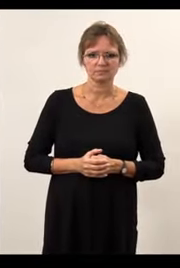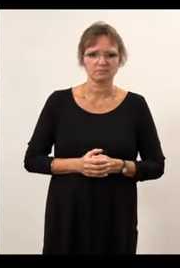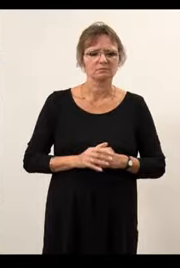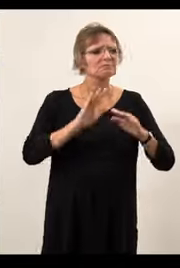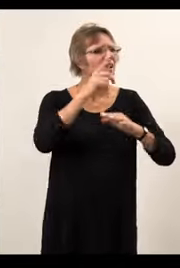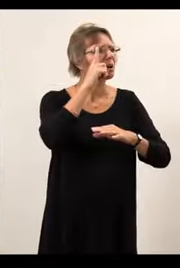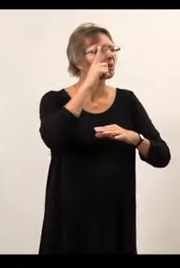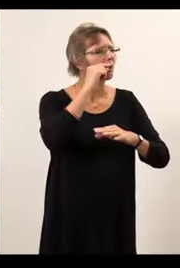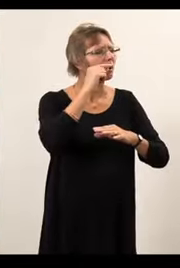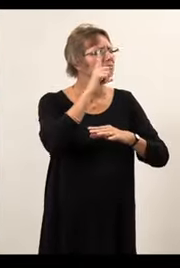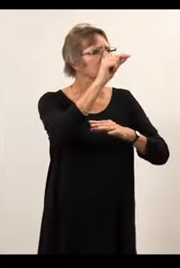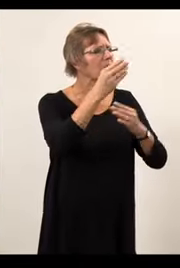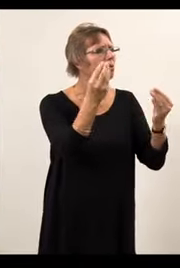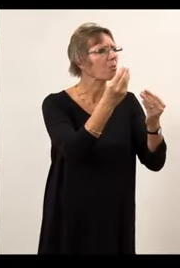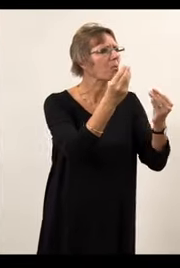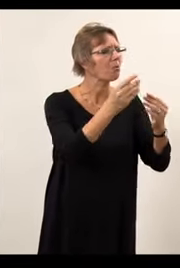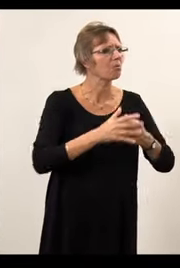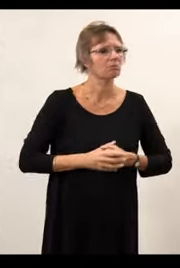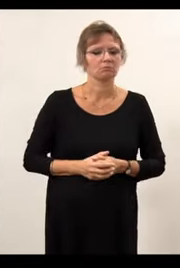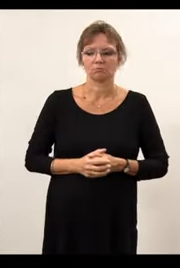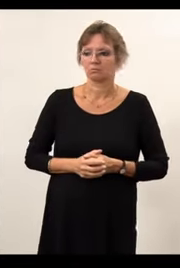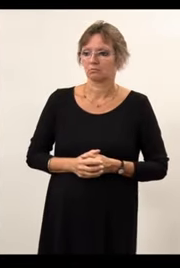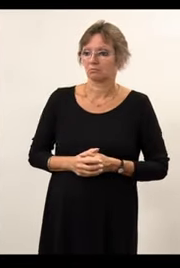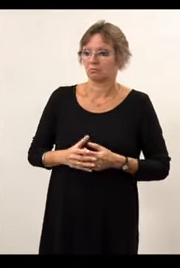Il était parti où, lui?